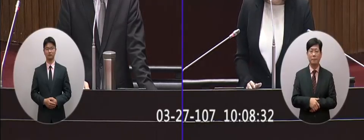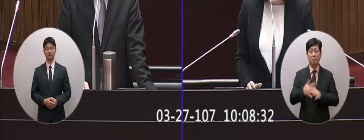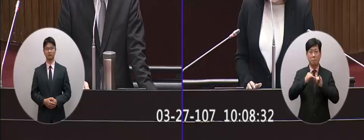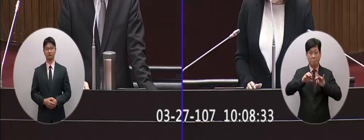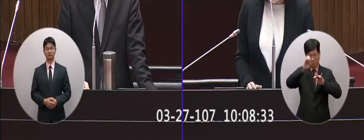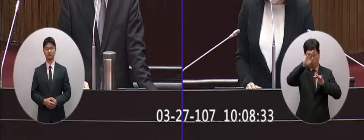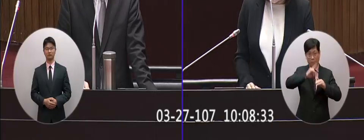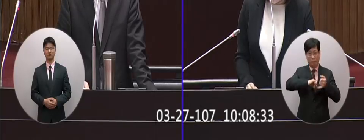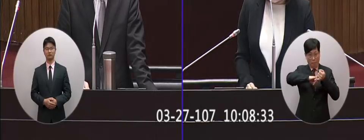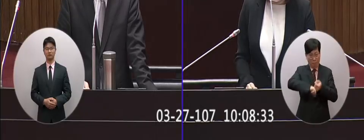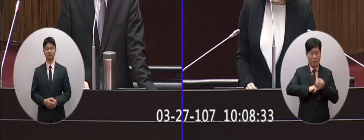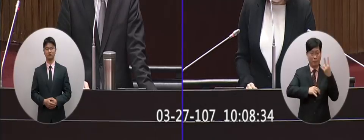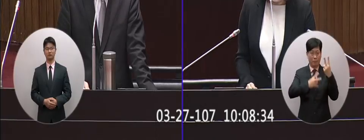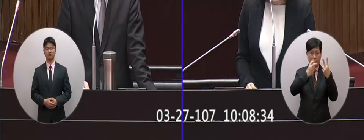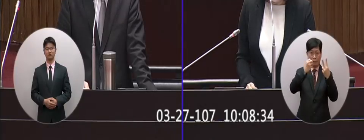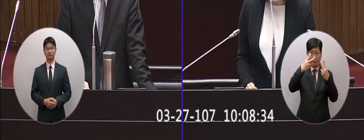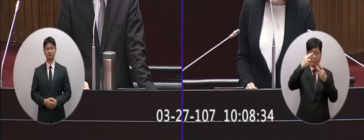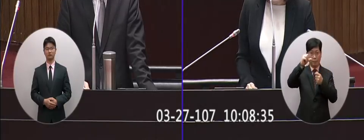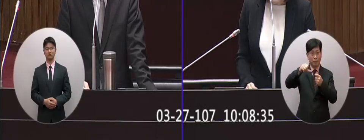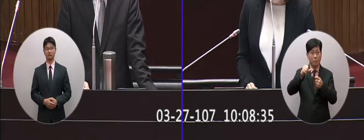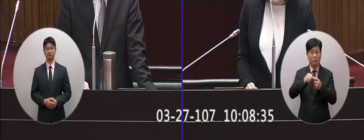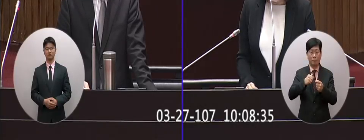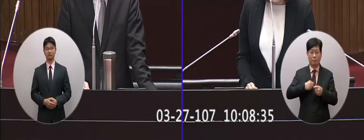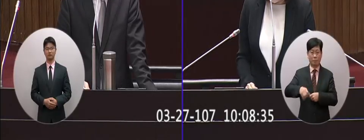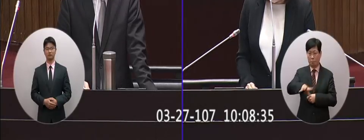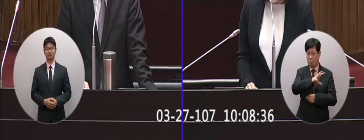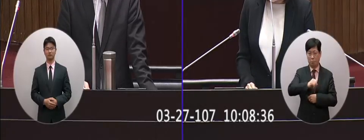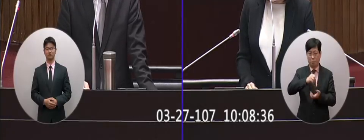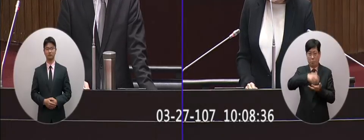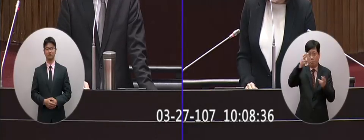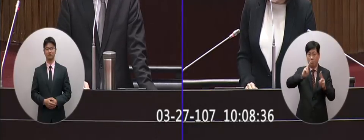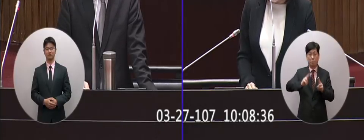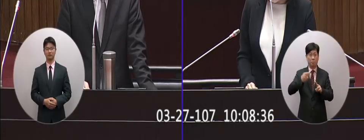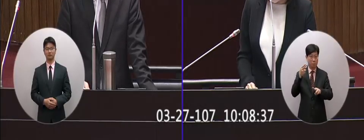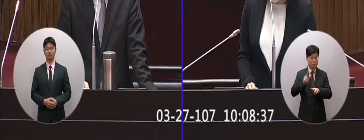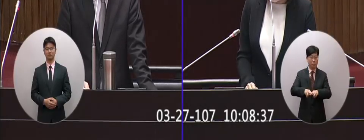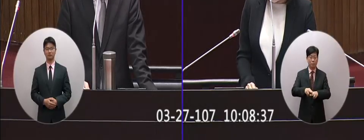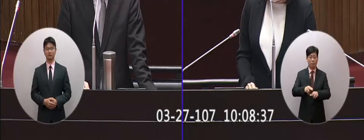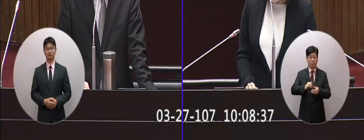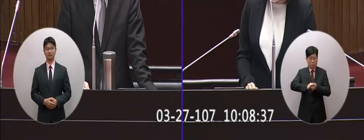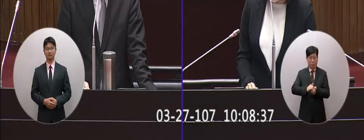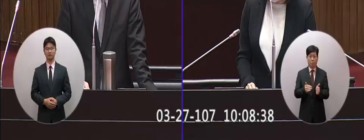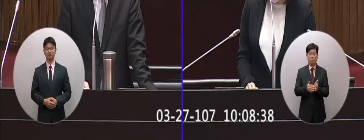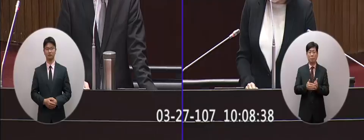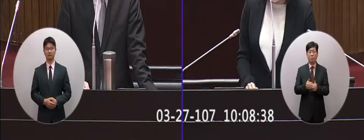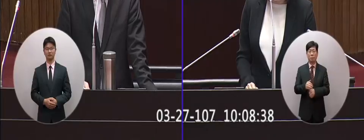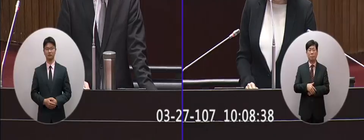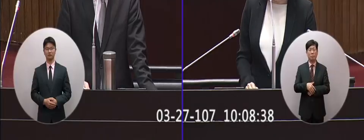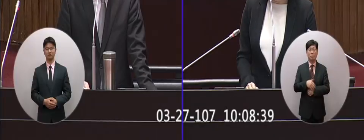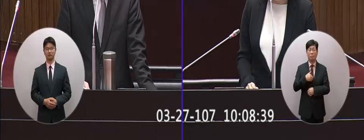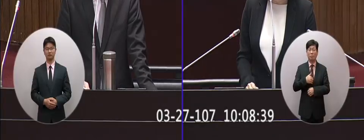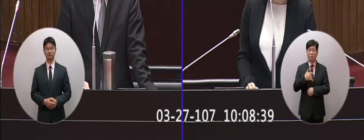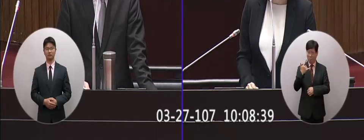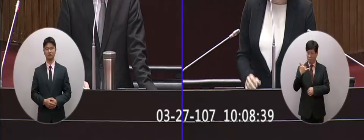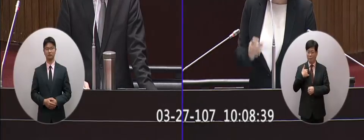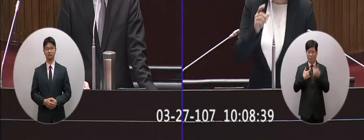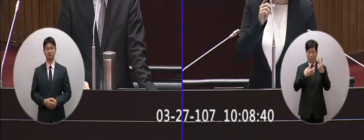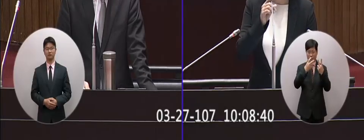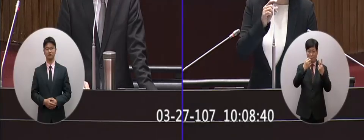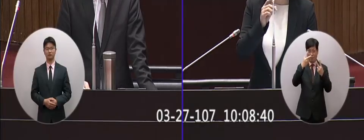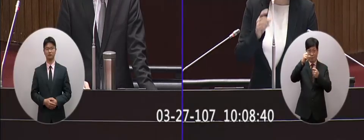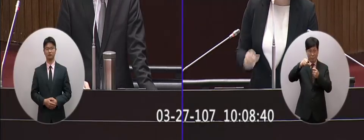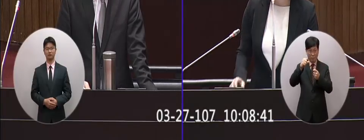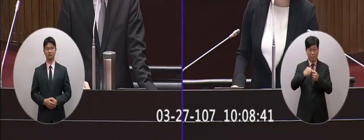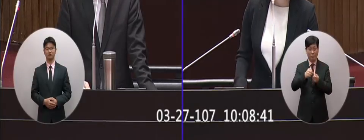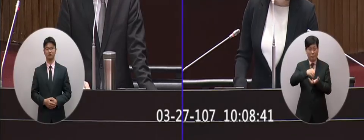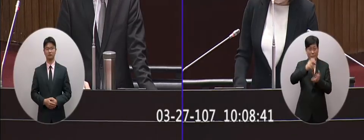民进党定下2025年全面废核这样子的能源政策，到时候2025年我们核电